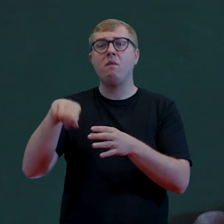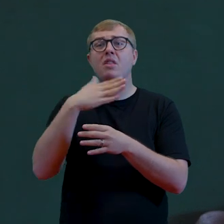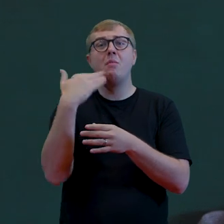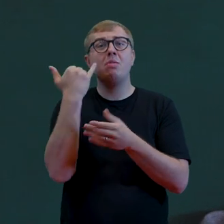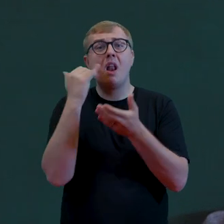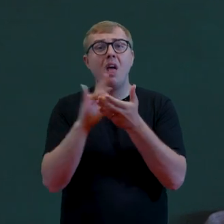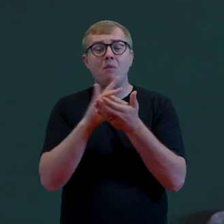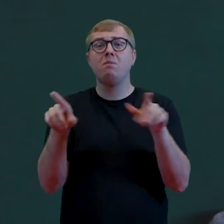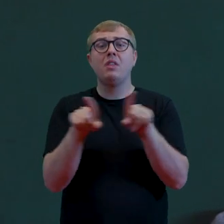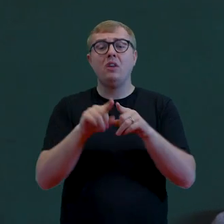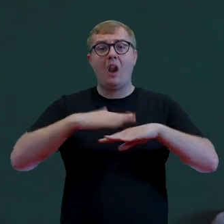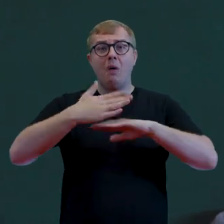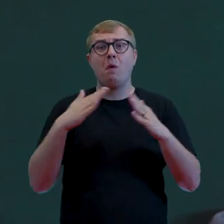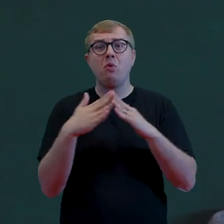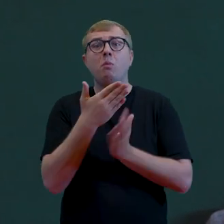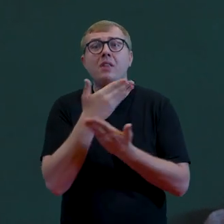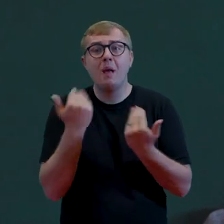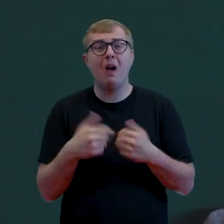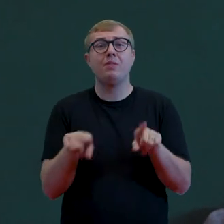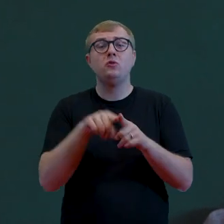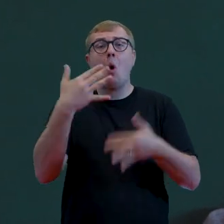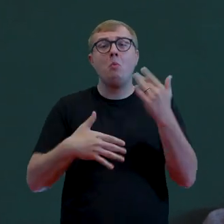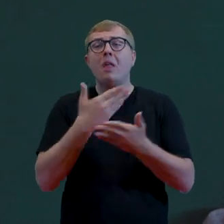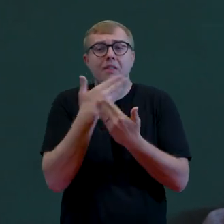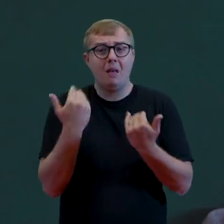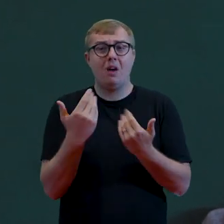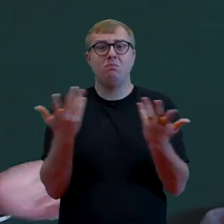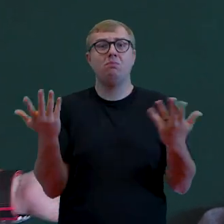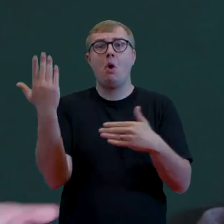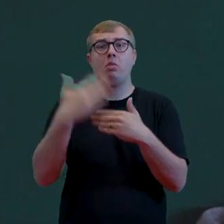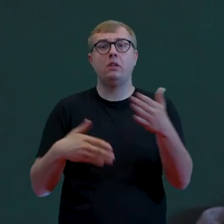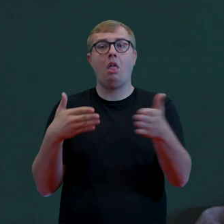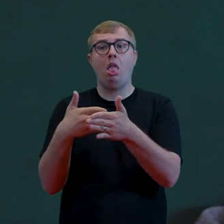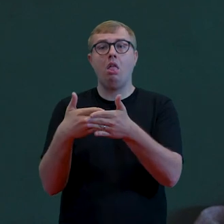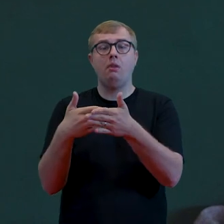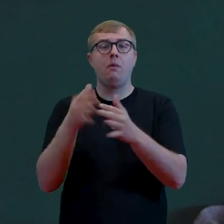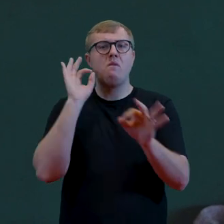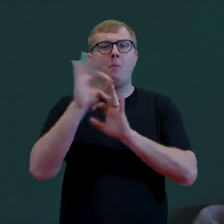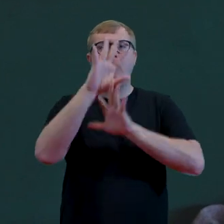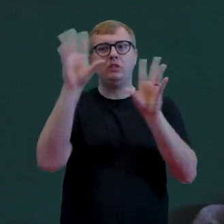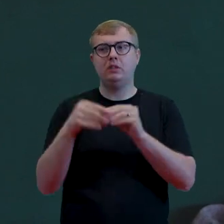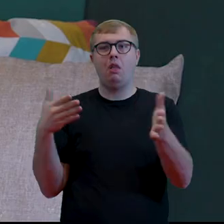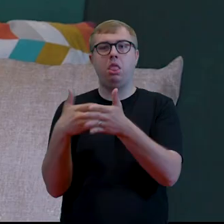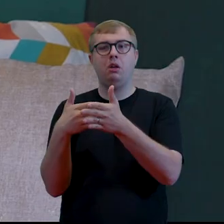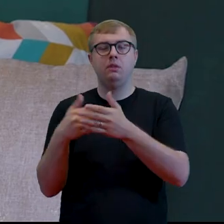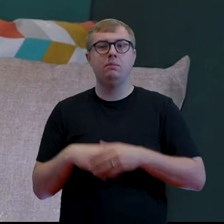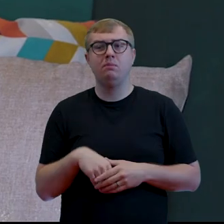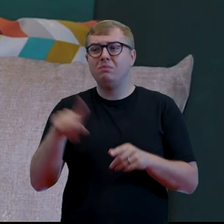smartfonu nie ma laptopa w domu nie ma żadnego komputera i koniec wtedy są od cięci od informacji